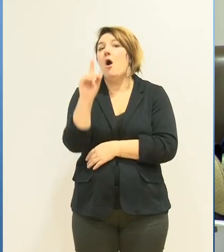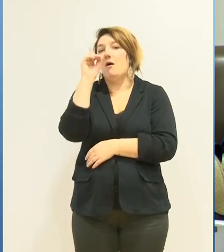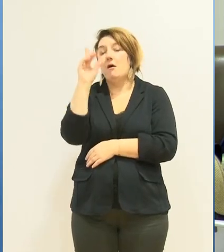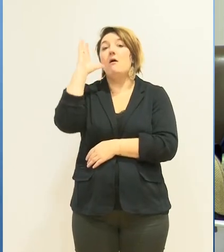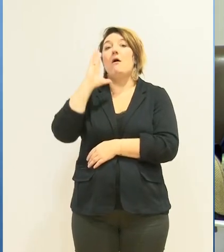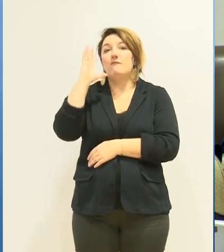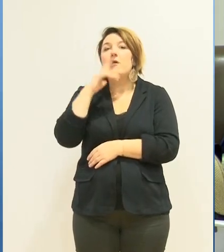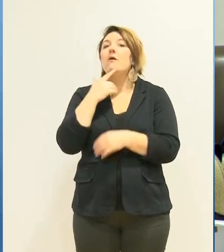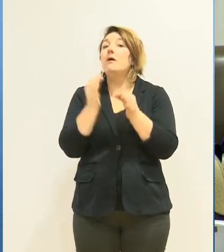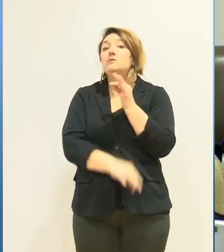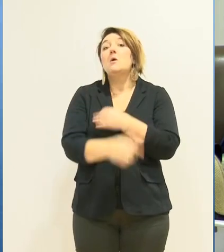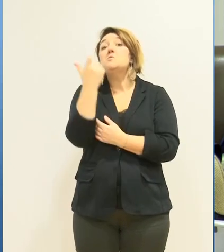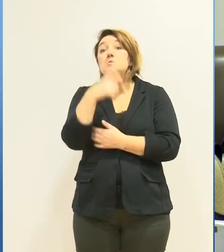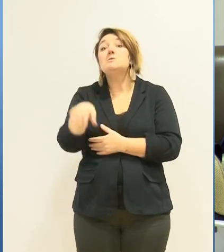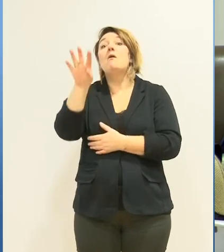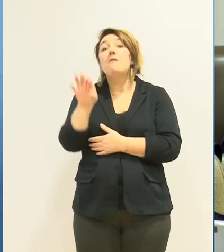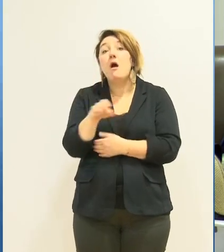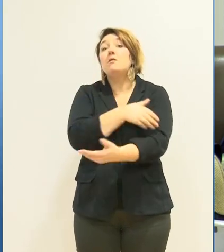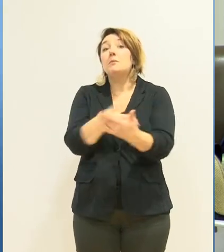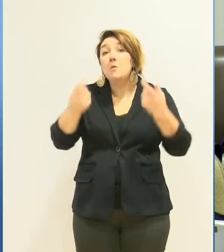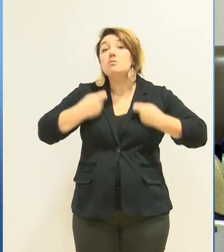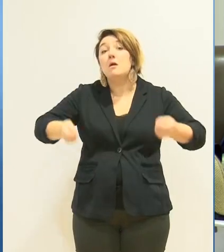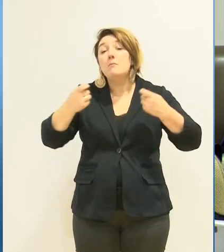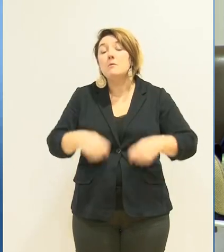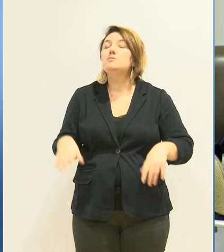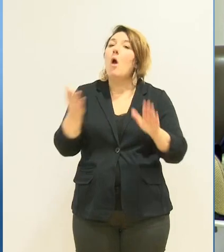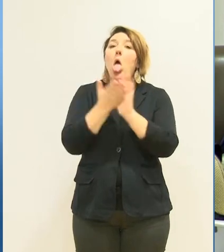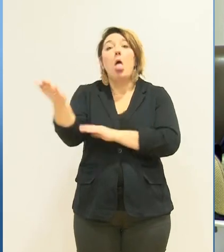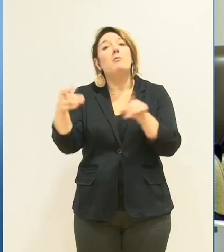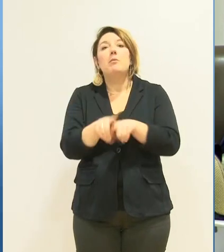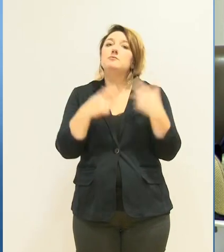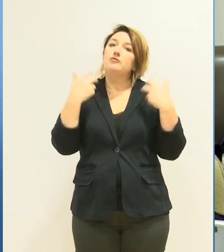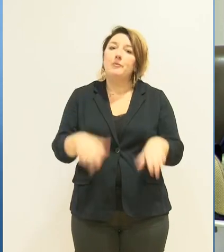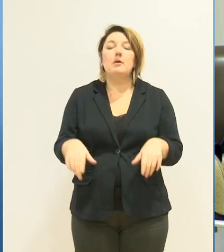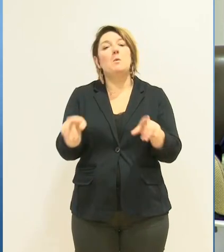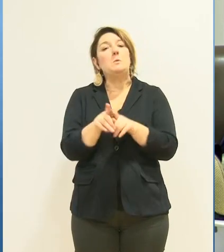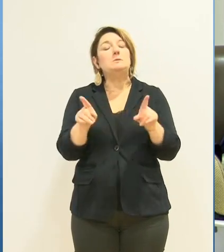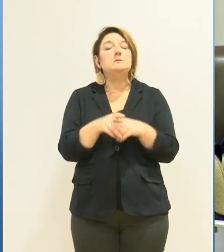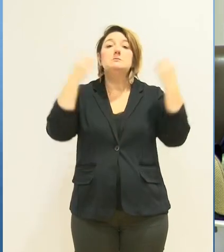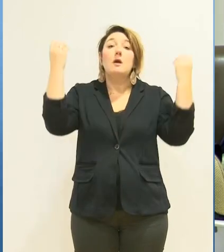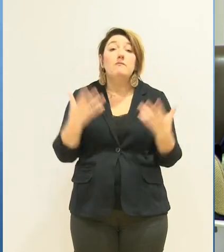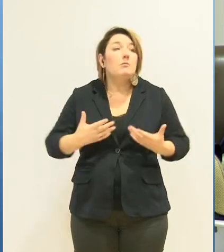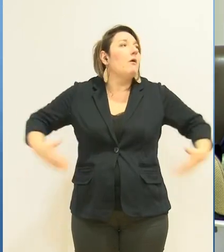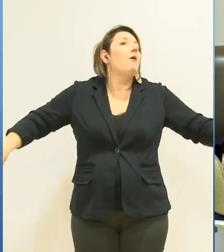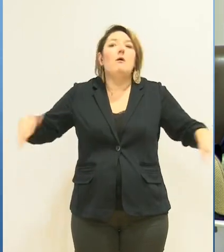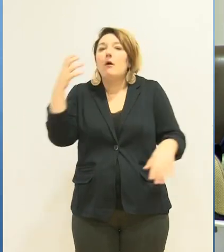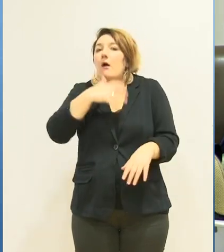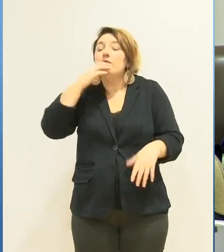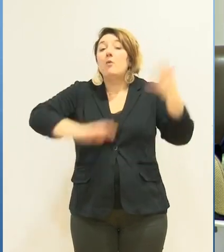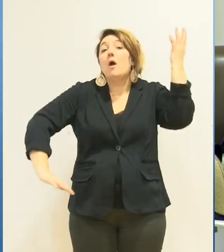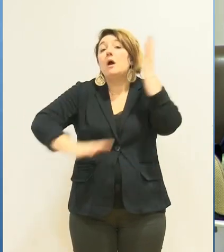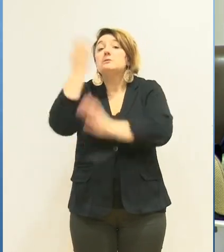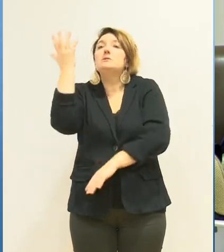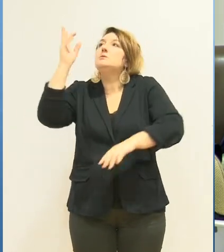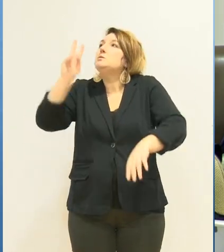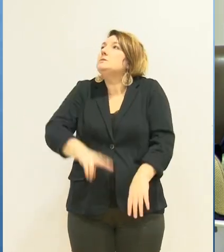millions alors je voudrais pas qu'on en arrive là vous comprenez je parle d' événement aussi tragique que les incendies non j'espère que les assurances vont bien nous